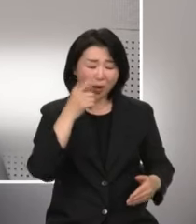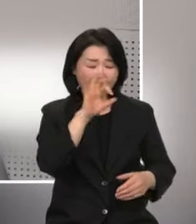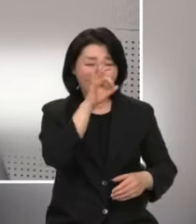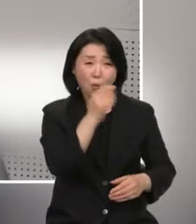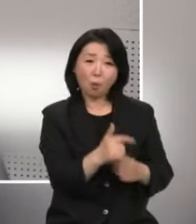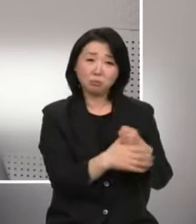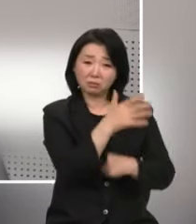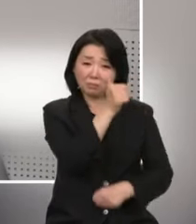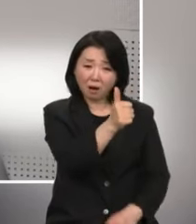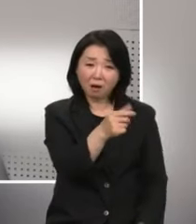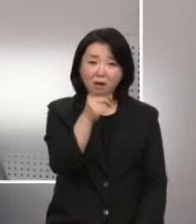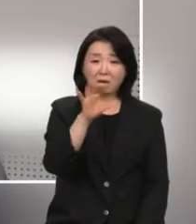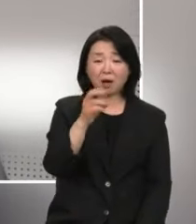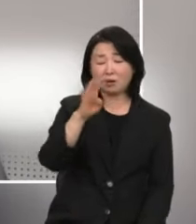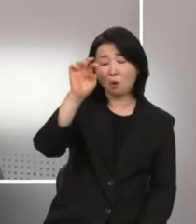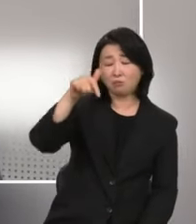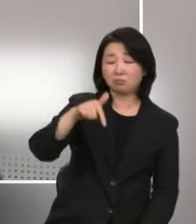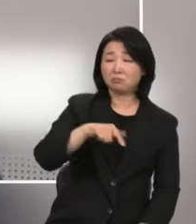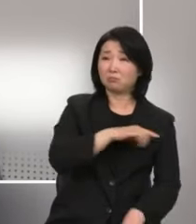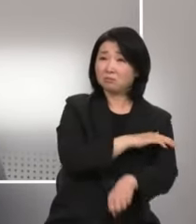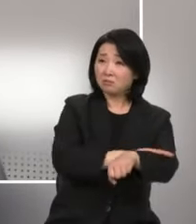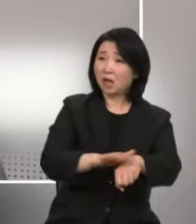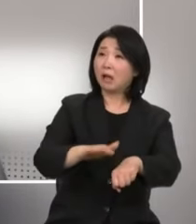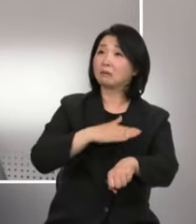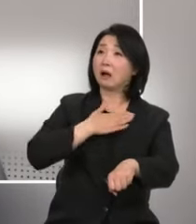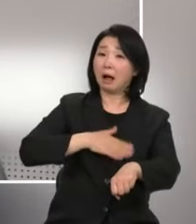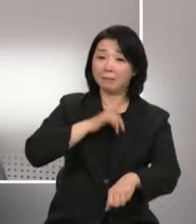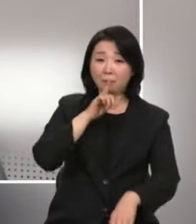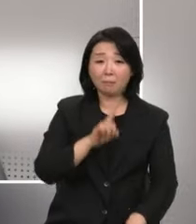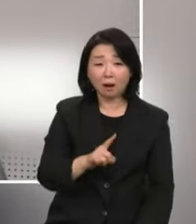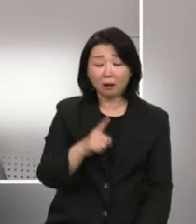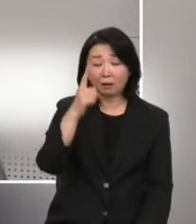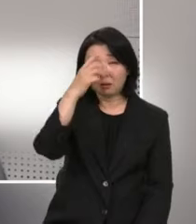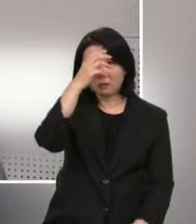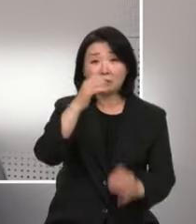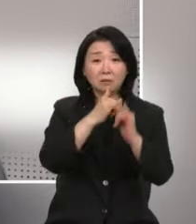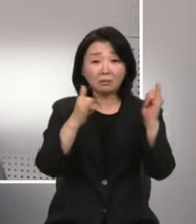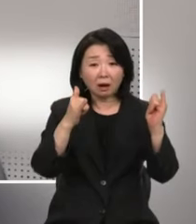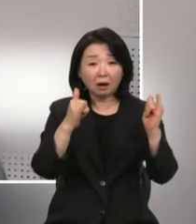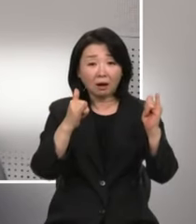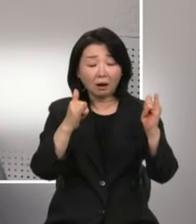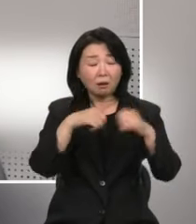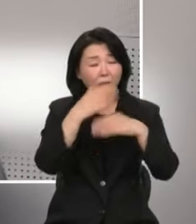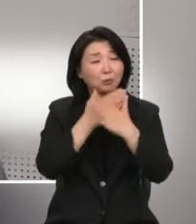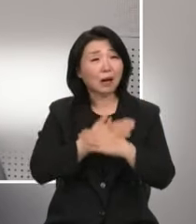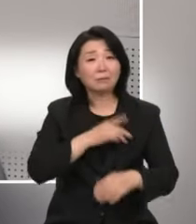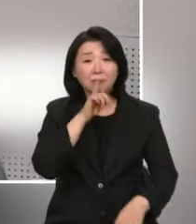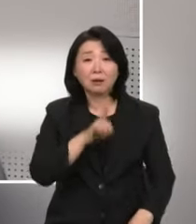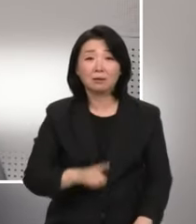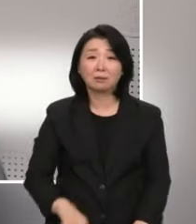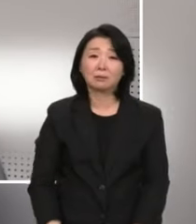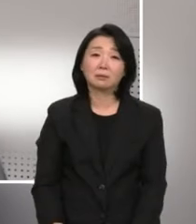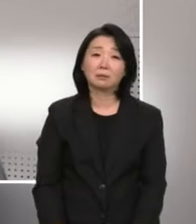반응은 강영욱 씨가 제일 정확히 알 것이다. 시청자분들이, 청취자분들이 잘 아실 것 같습니다.